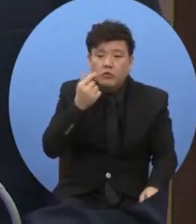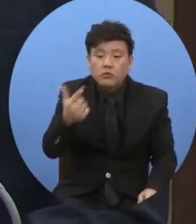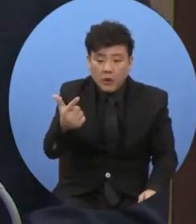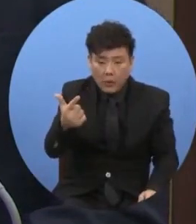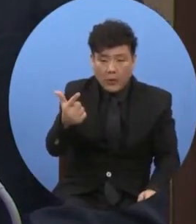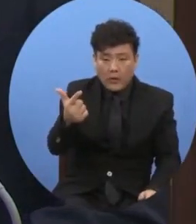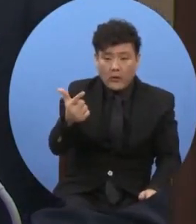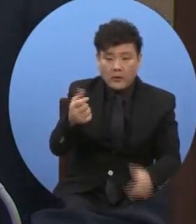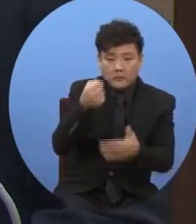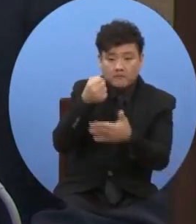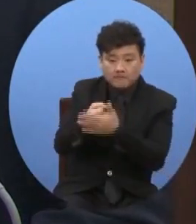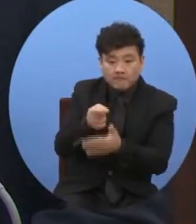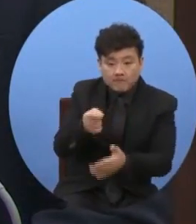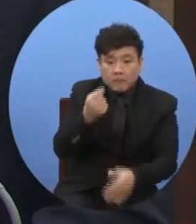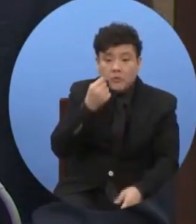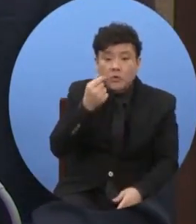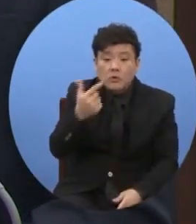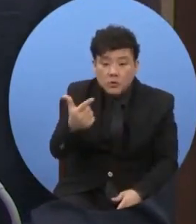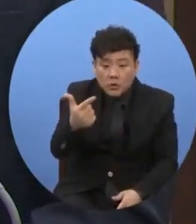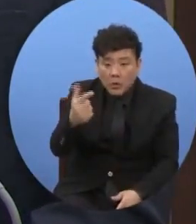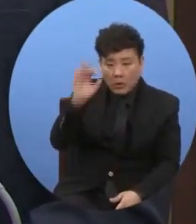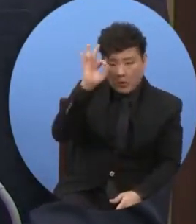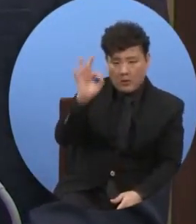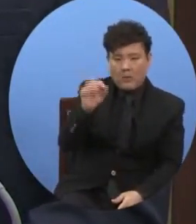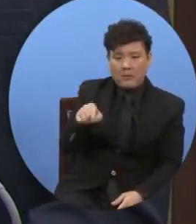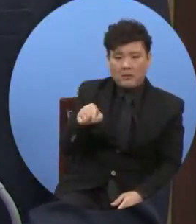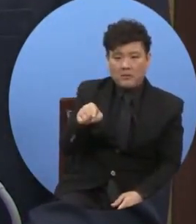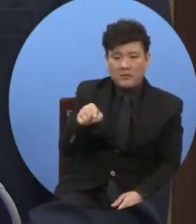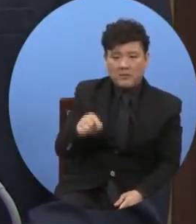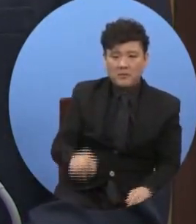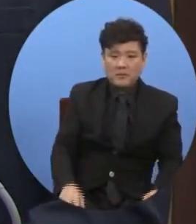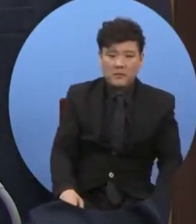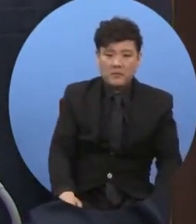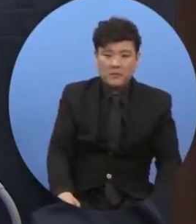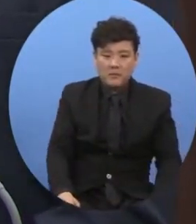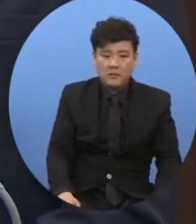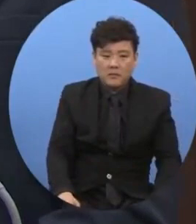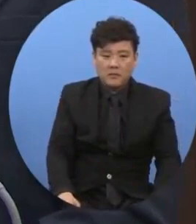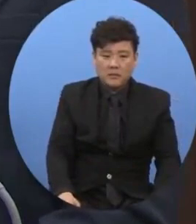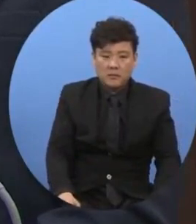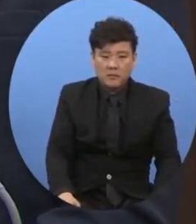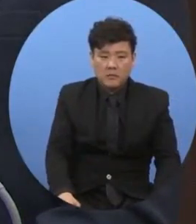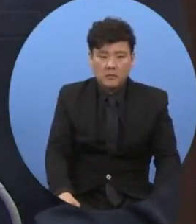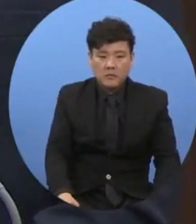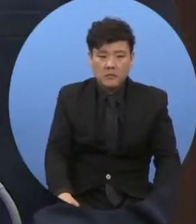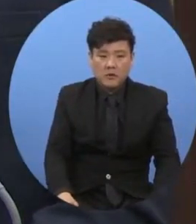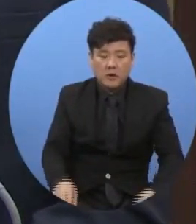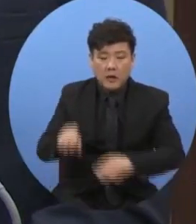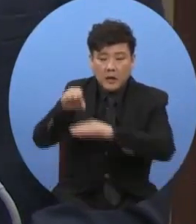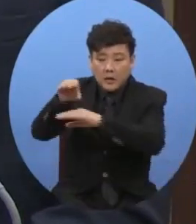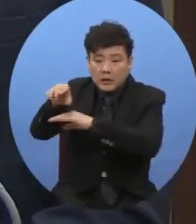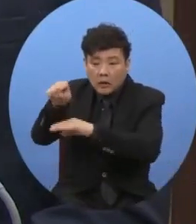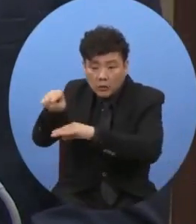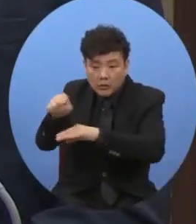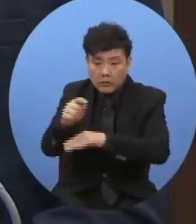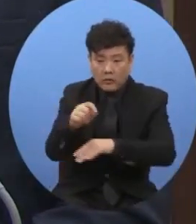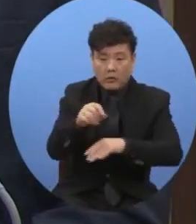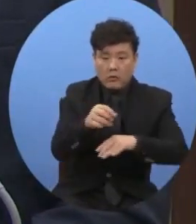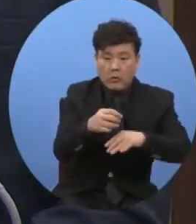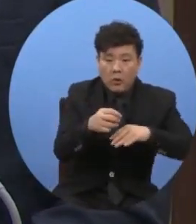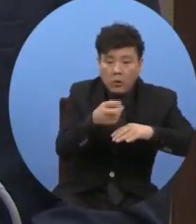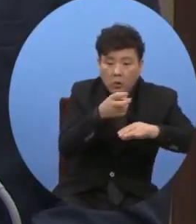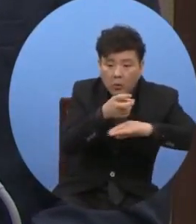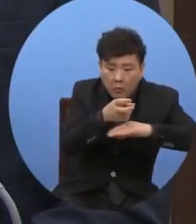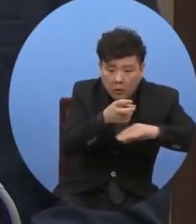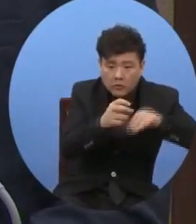아, 그때까지 지켜봐야 되겠죠. 저희는 뭐 몇 명 정도가 승용차 이용해서 대중교통으로 돌아설 것이다.